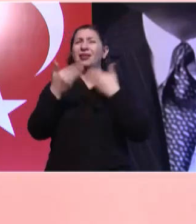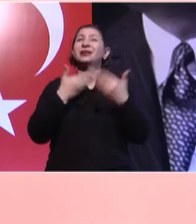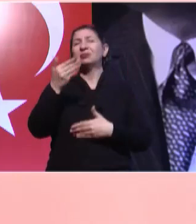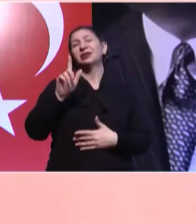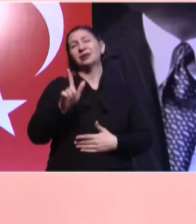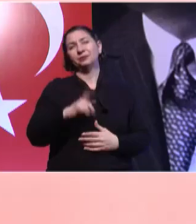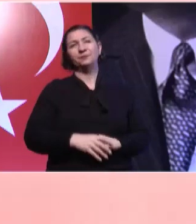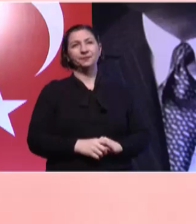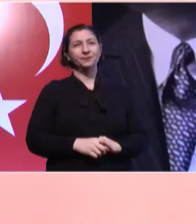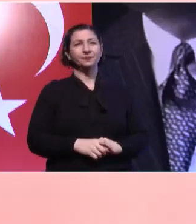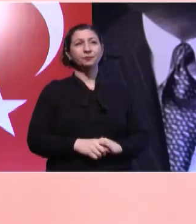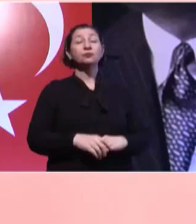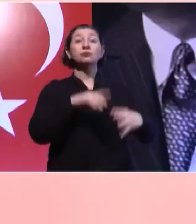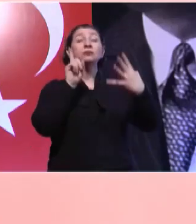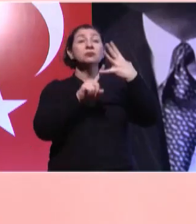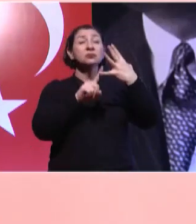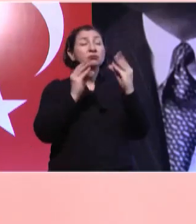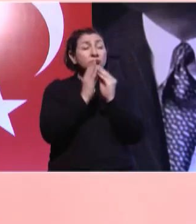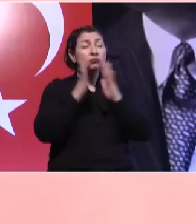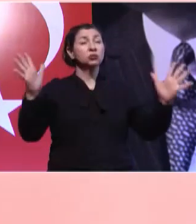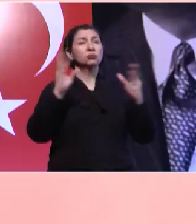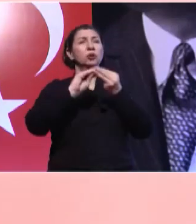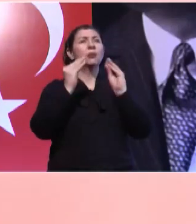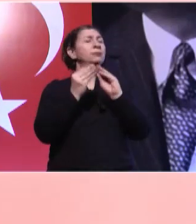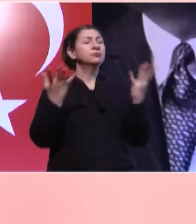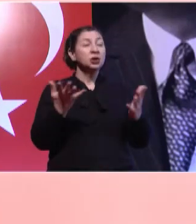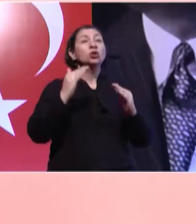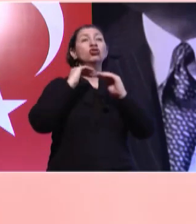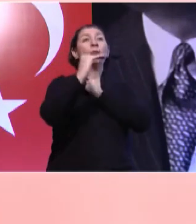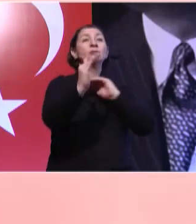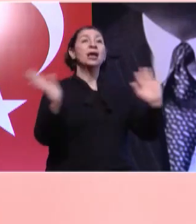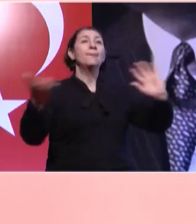lazım. Dördüncü büyük sorunumuz toplumsal barış.